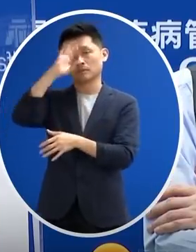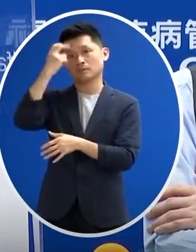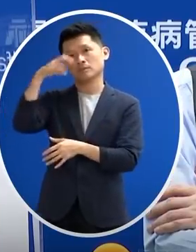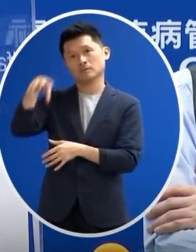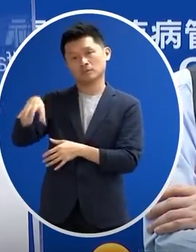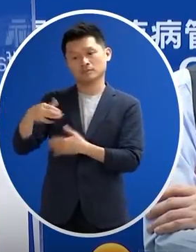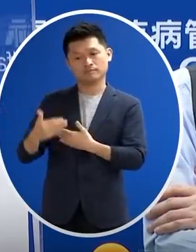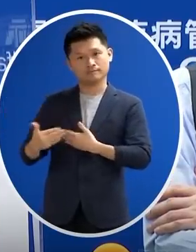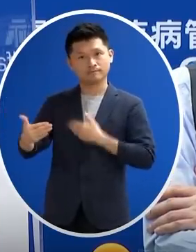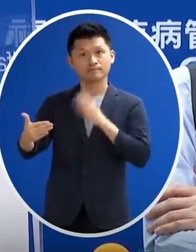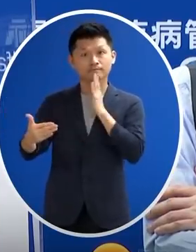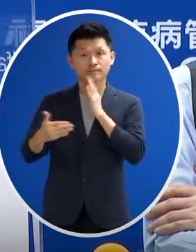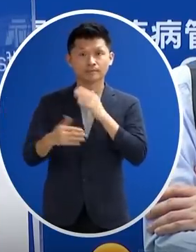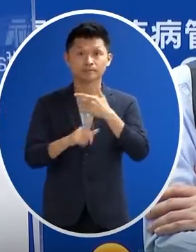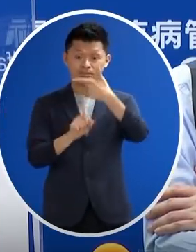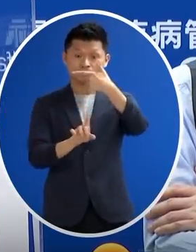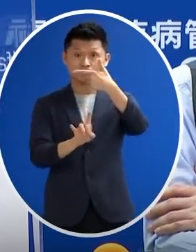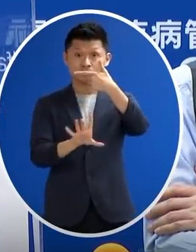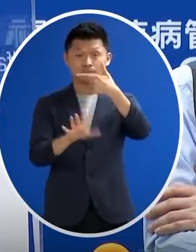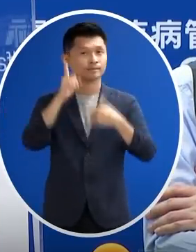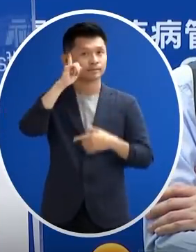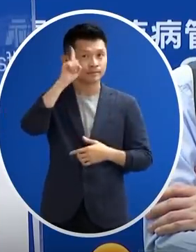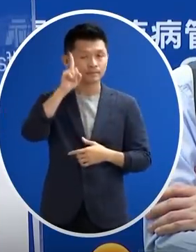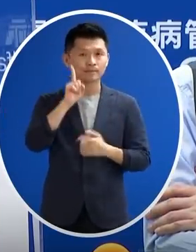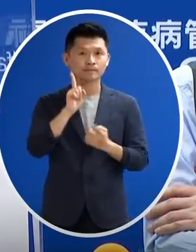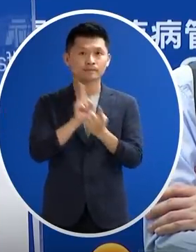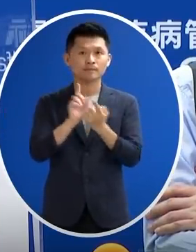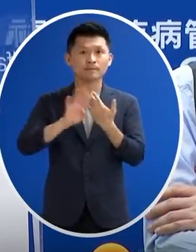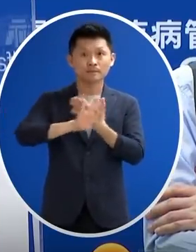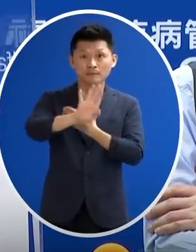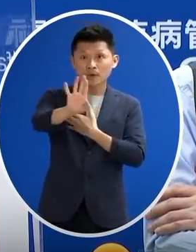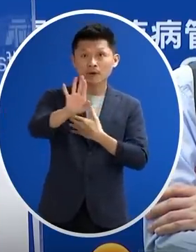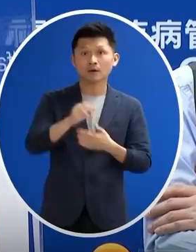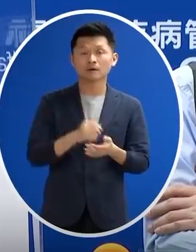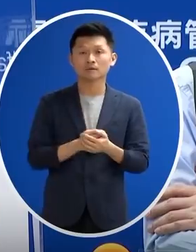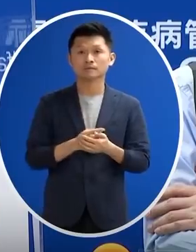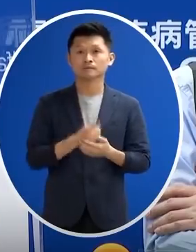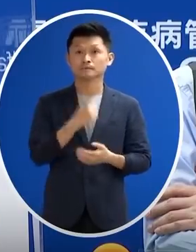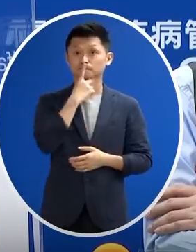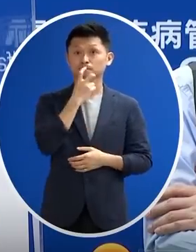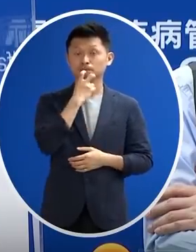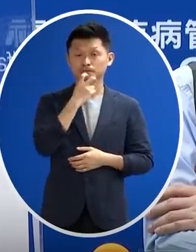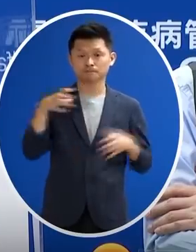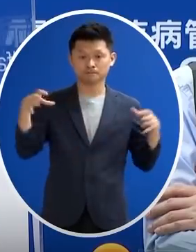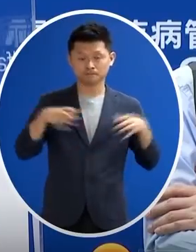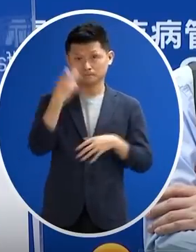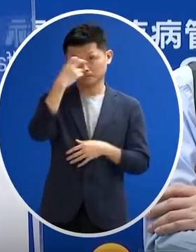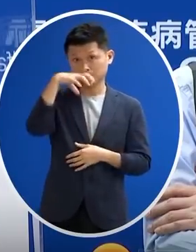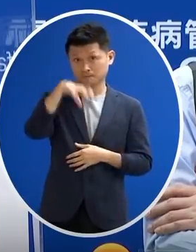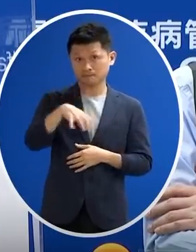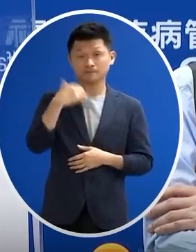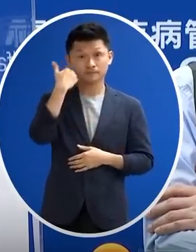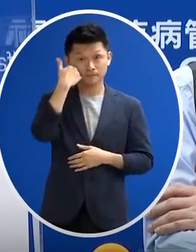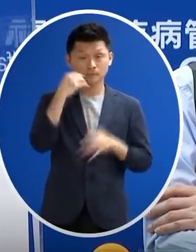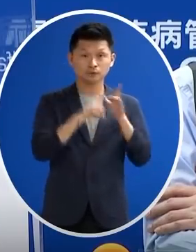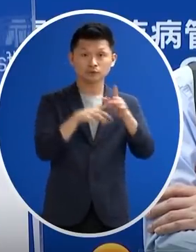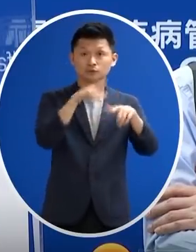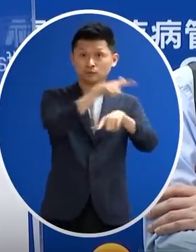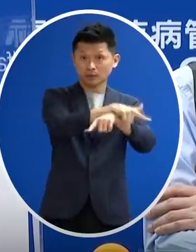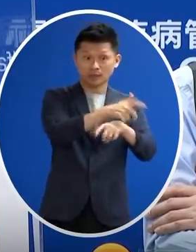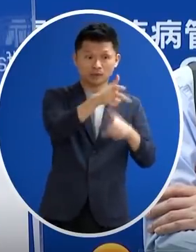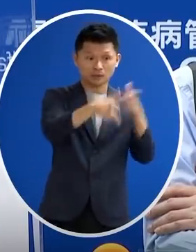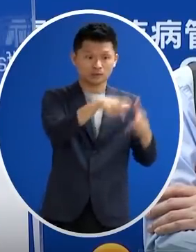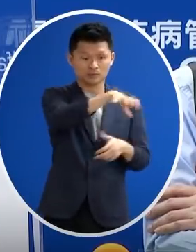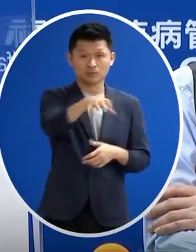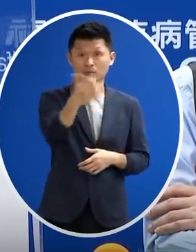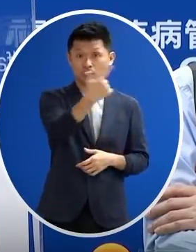那6月15号明天那会对外到中央到我们的疾检所检疫的，包括竹南6个厂